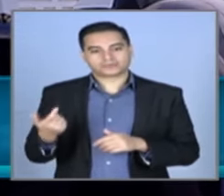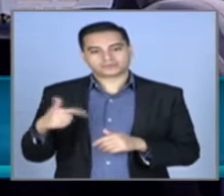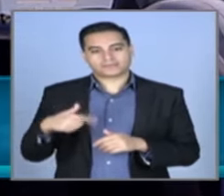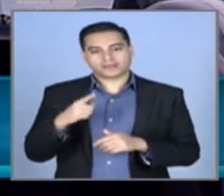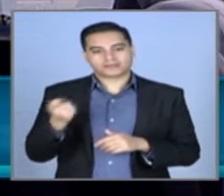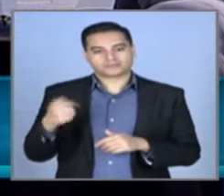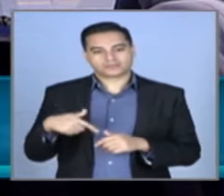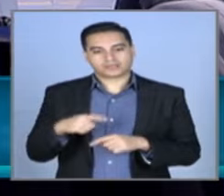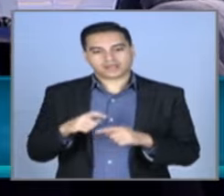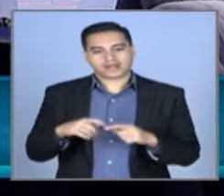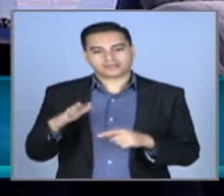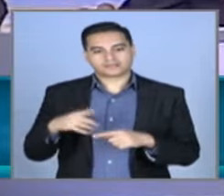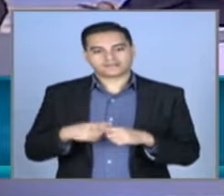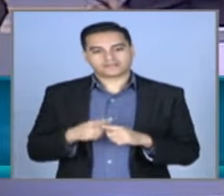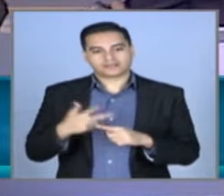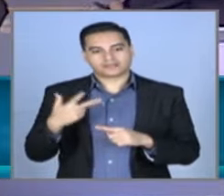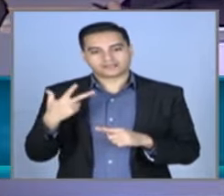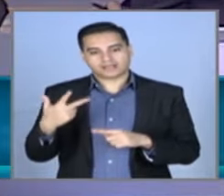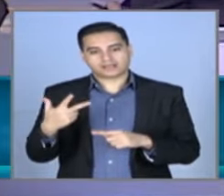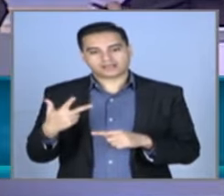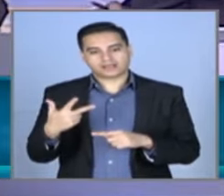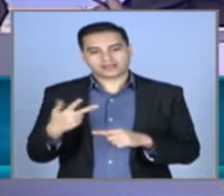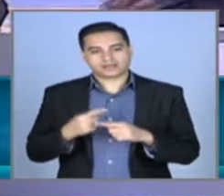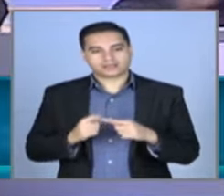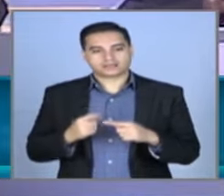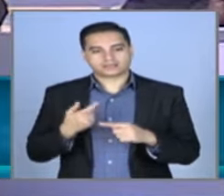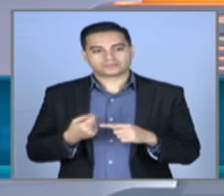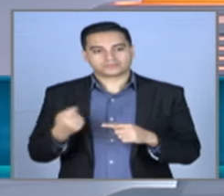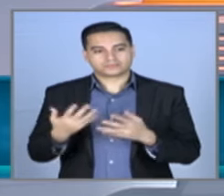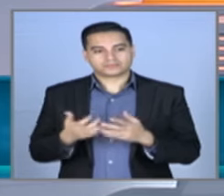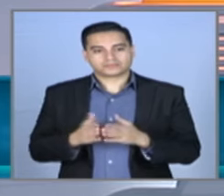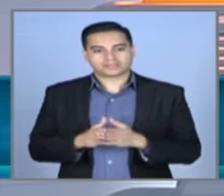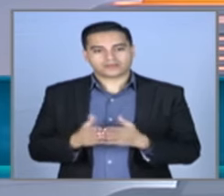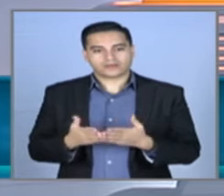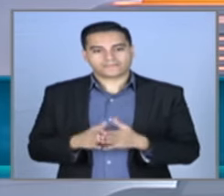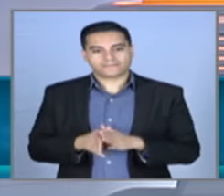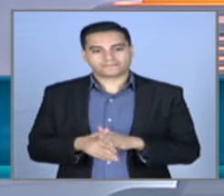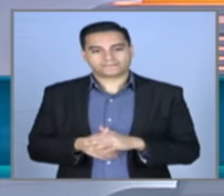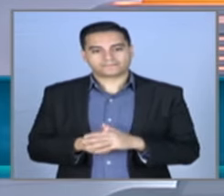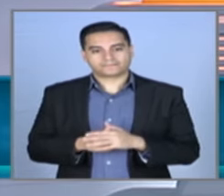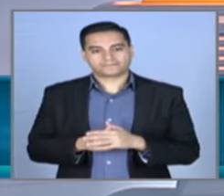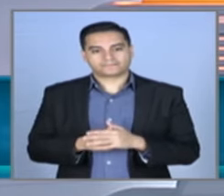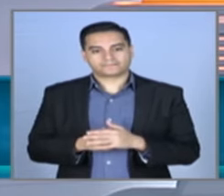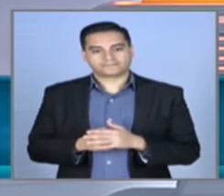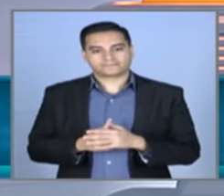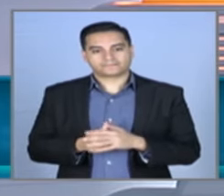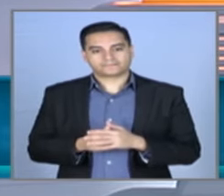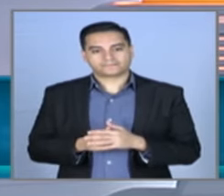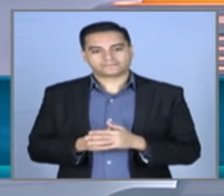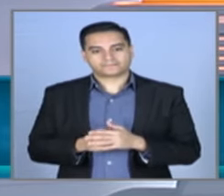165 على 5 في 3 ناقص 55 يساوي كام؟ تاني معلش